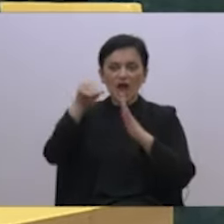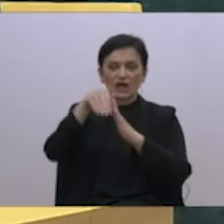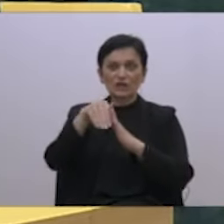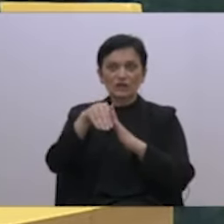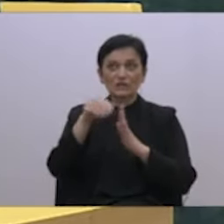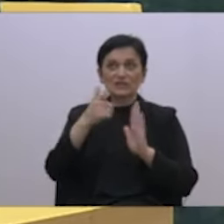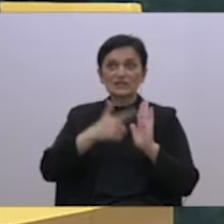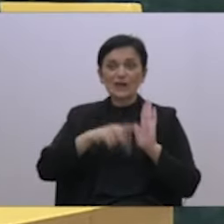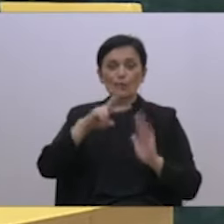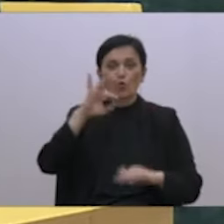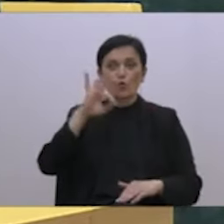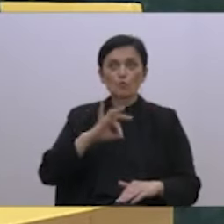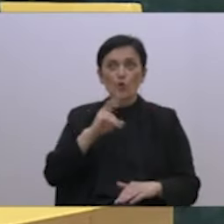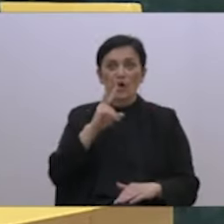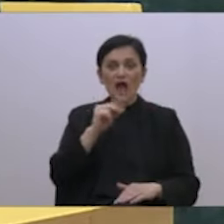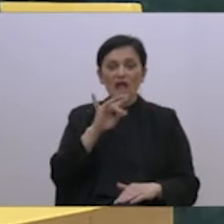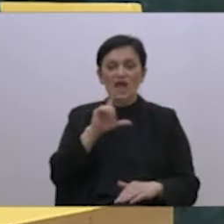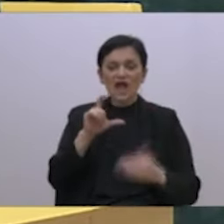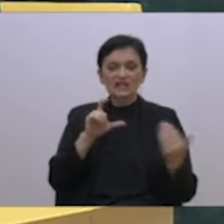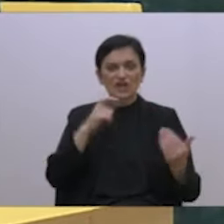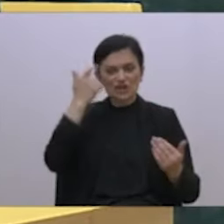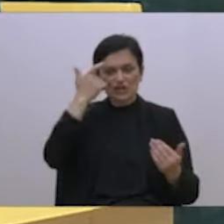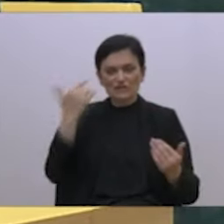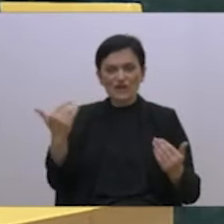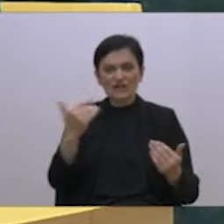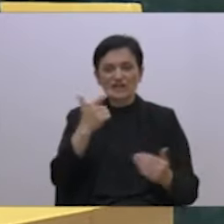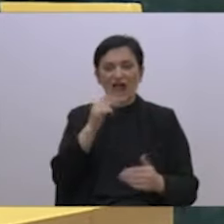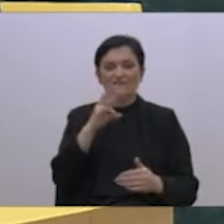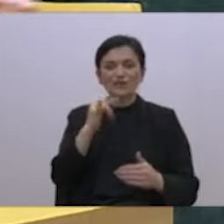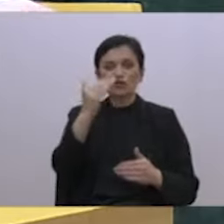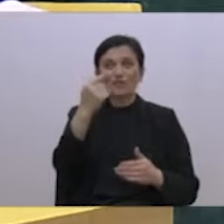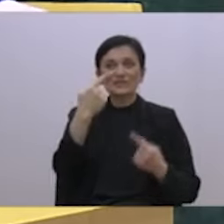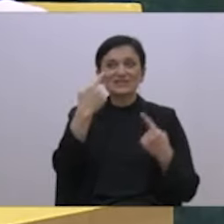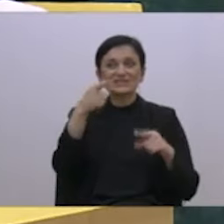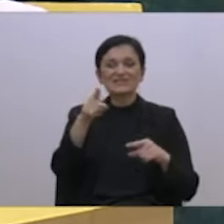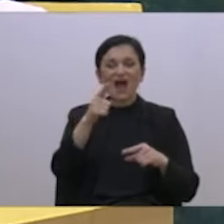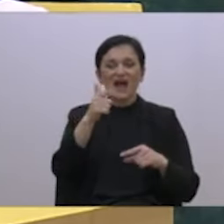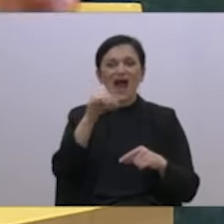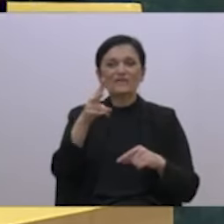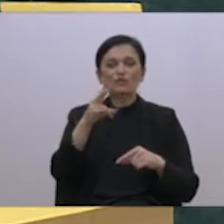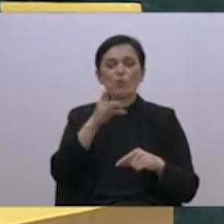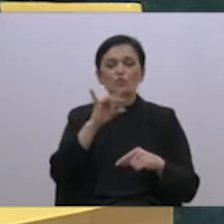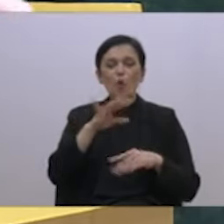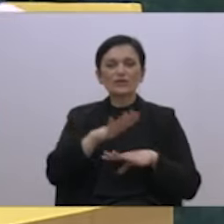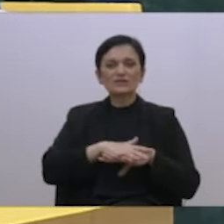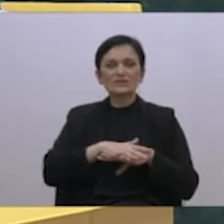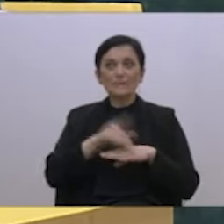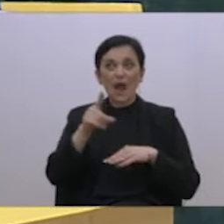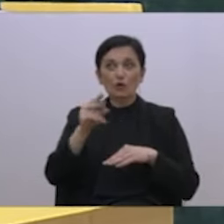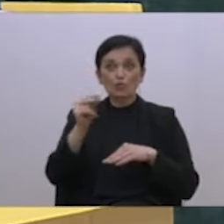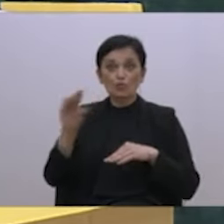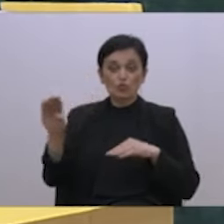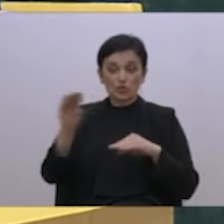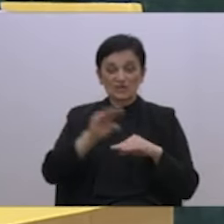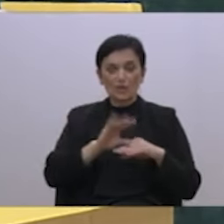ყოფილა 72% კალაძის, ივანიშვილის და გავრილოვის, ოღონდ სხვა გავრილოვის პროგრეს ბანკი, იქიდან წამოსული ფულით